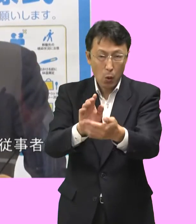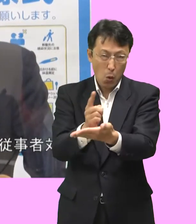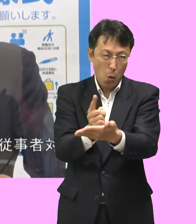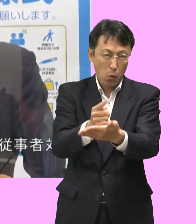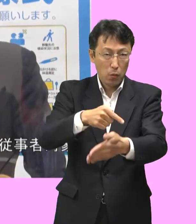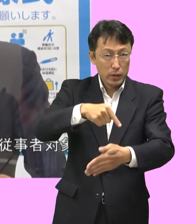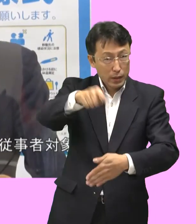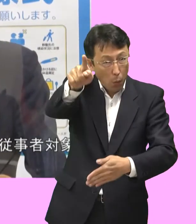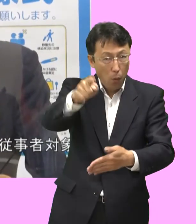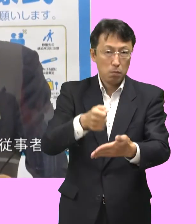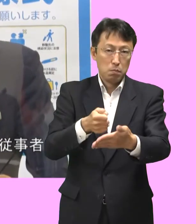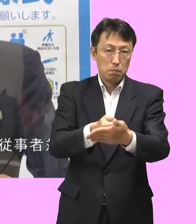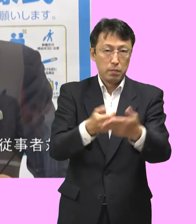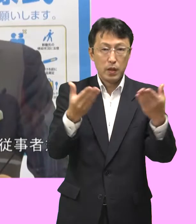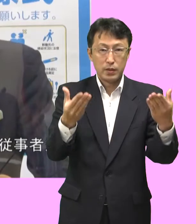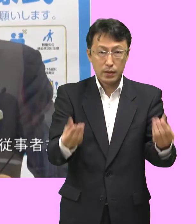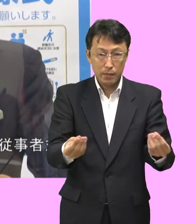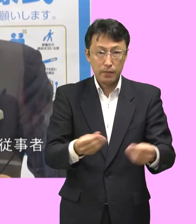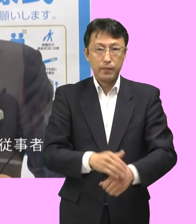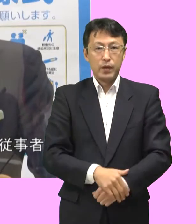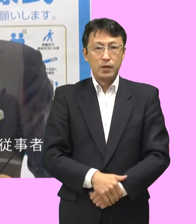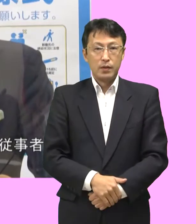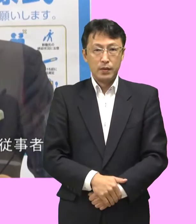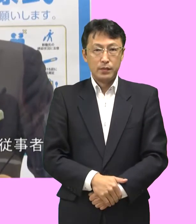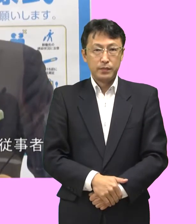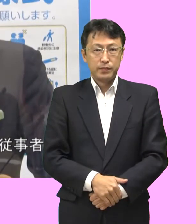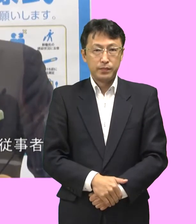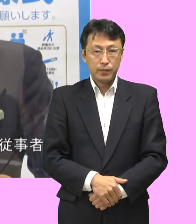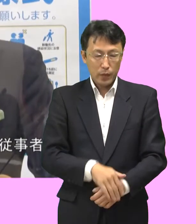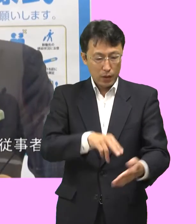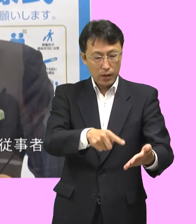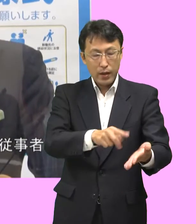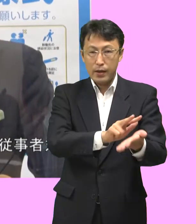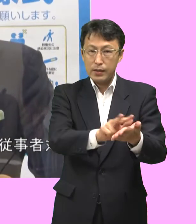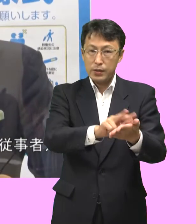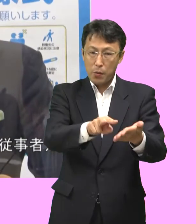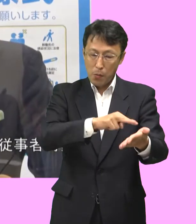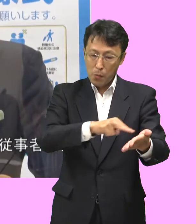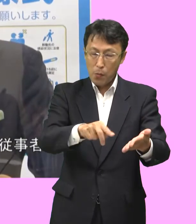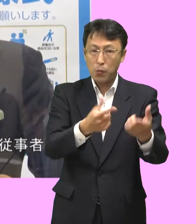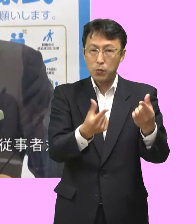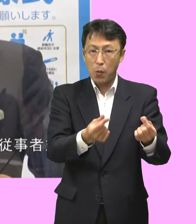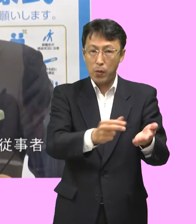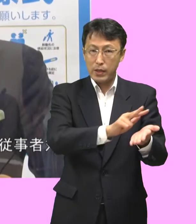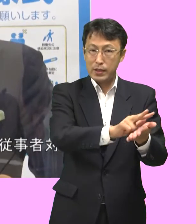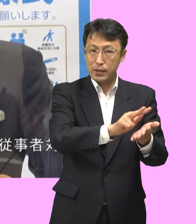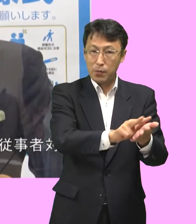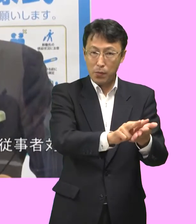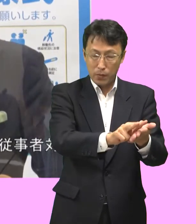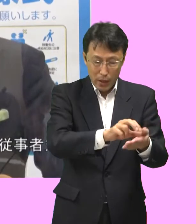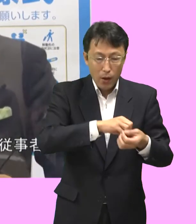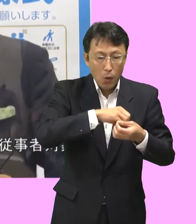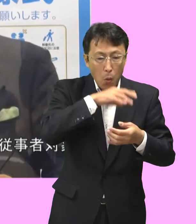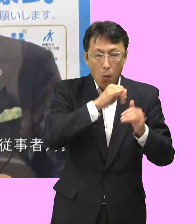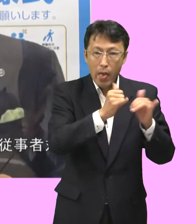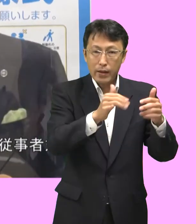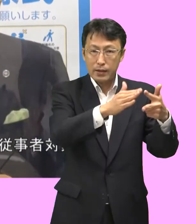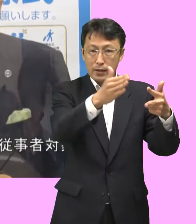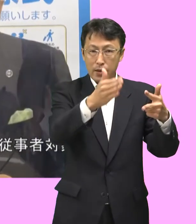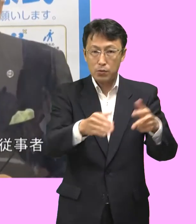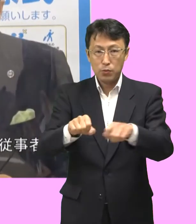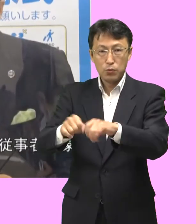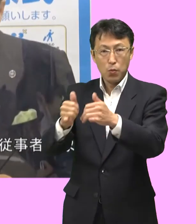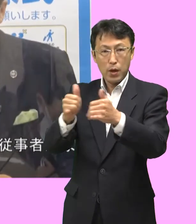ように、市内の、高齢者関係の施設、それから障害者関係の施設、それから接